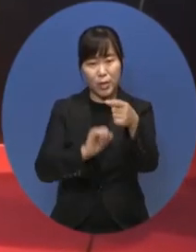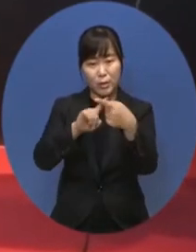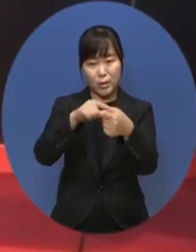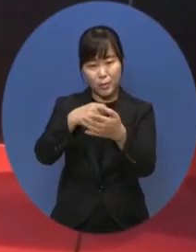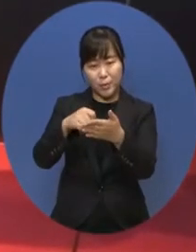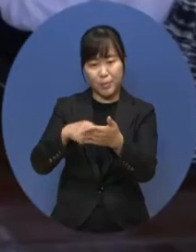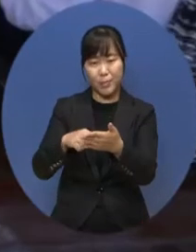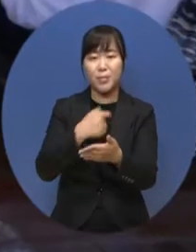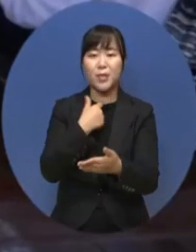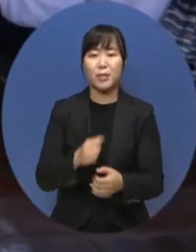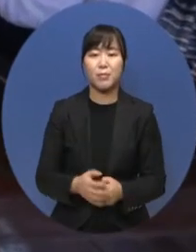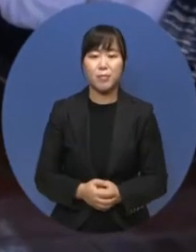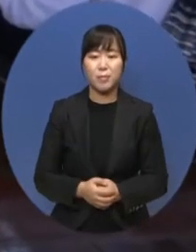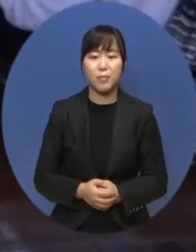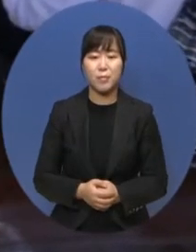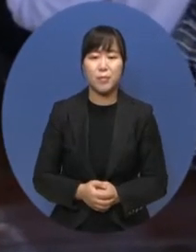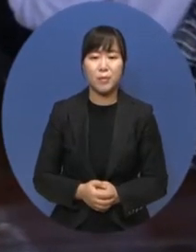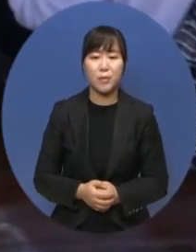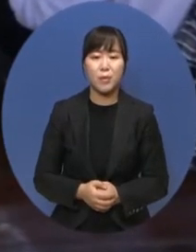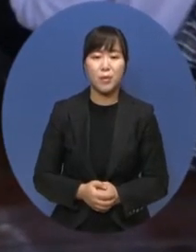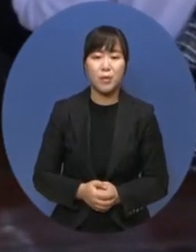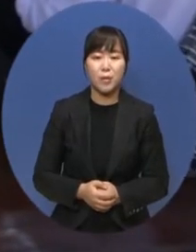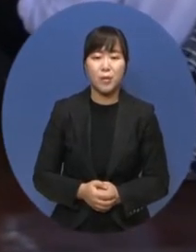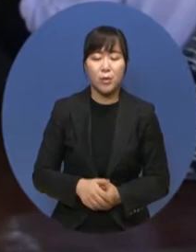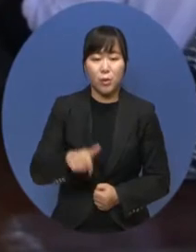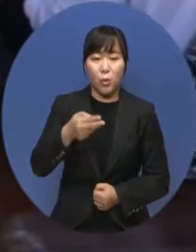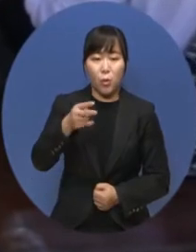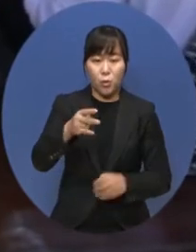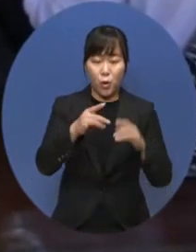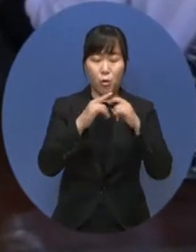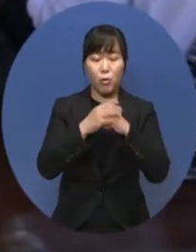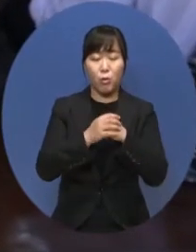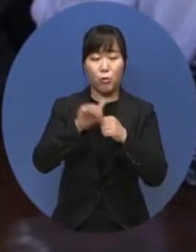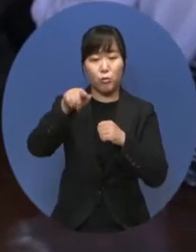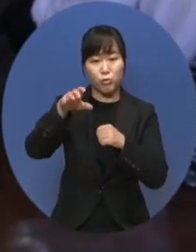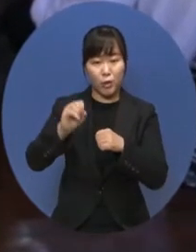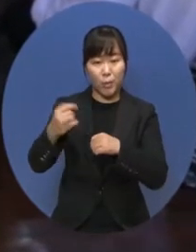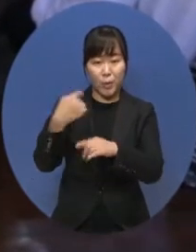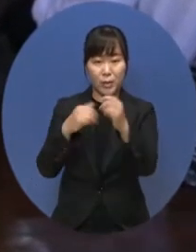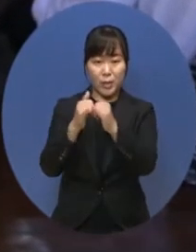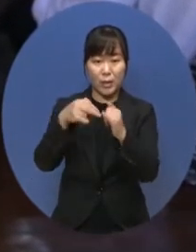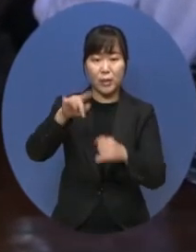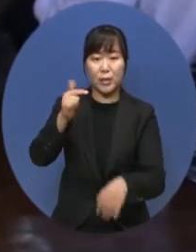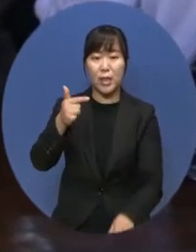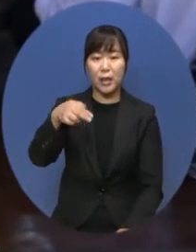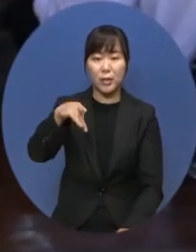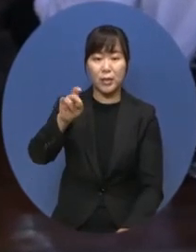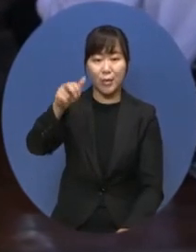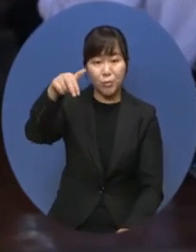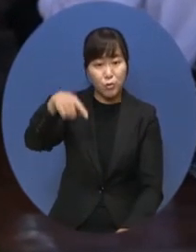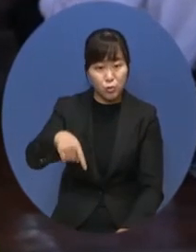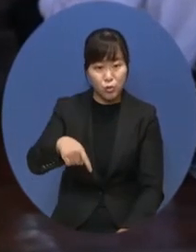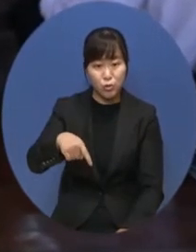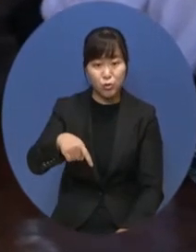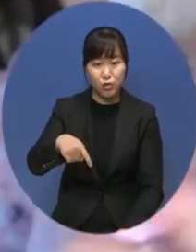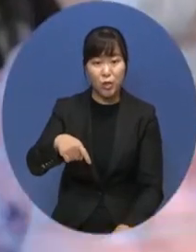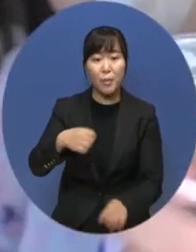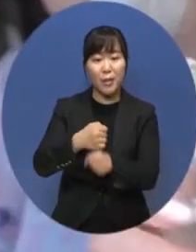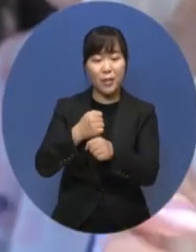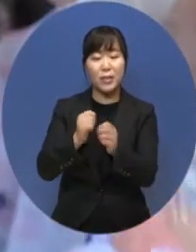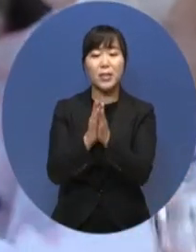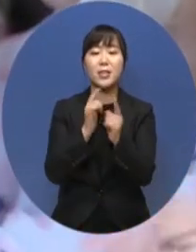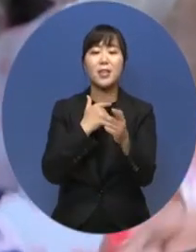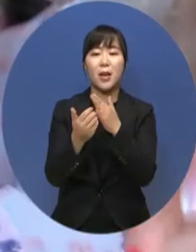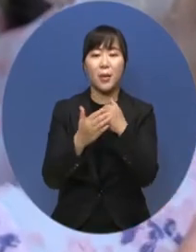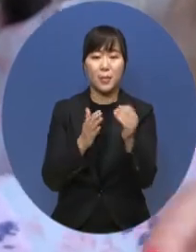기록했습니다. 고려궁을 방문한 외신 기자들은 삼산주를 담는 것을 직접 체험을 했습니다.